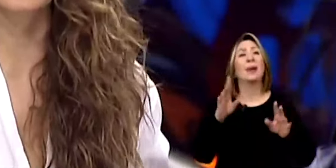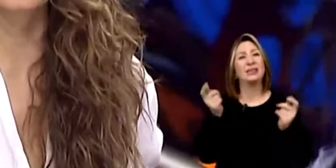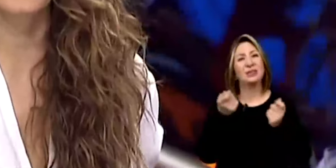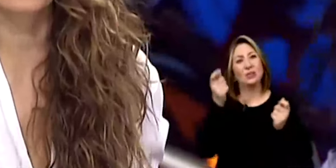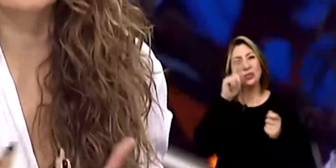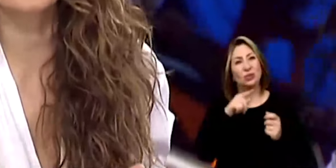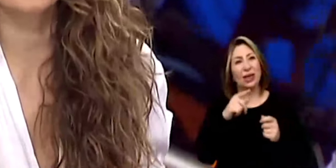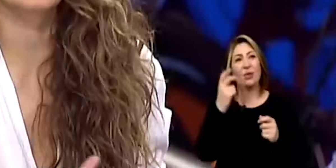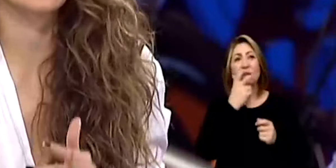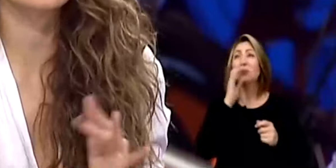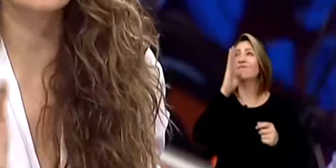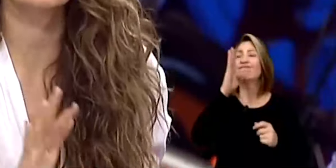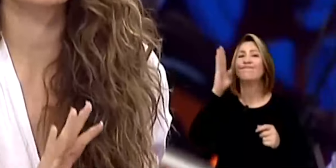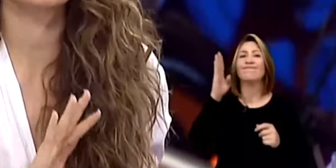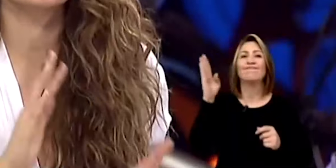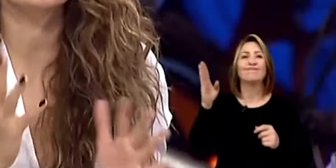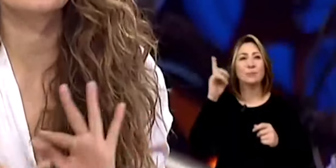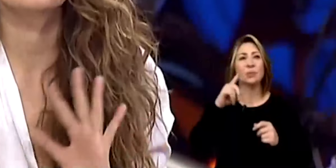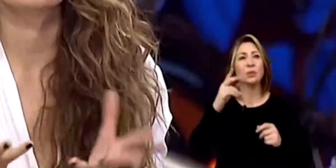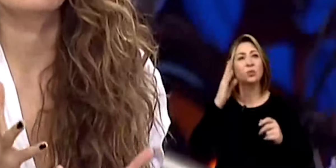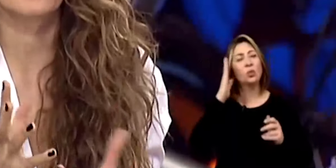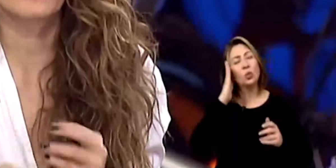işimden dolayı yani konserler genelde